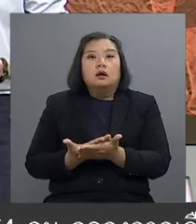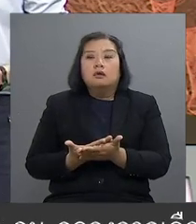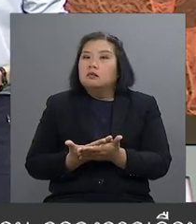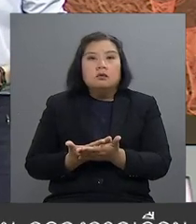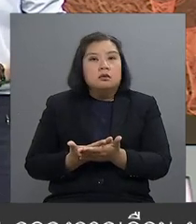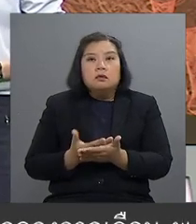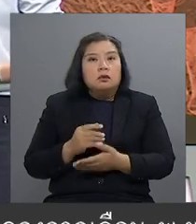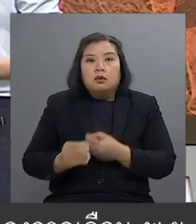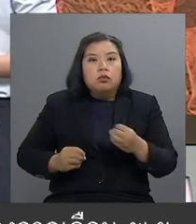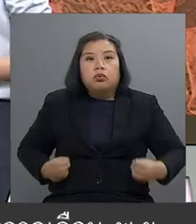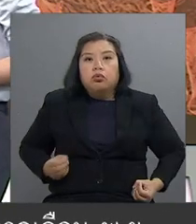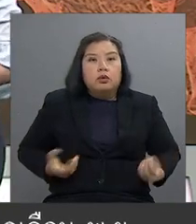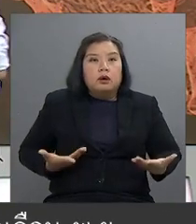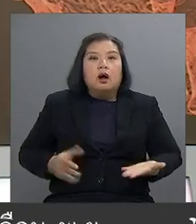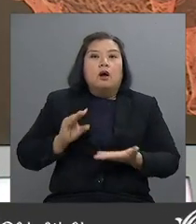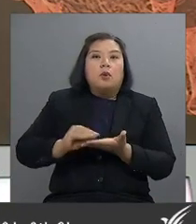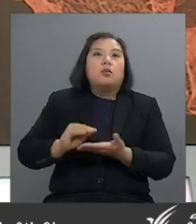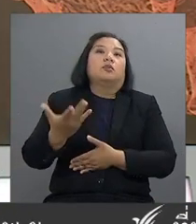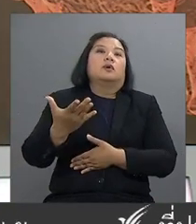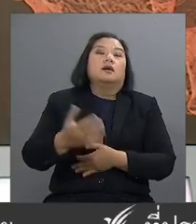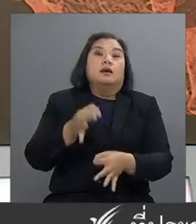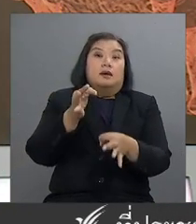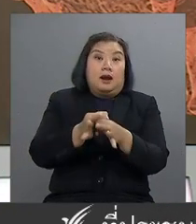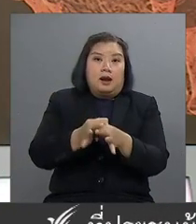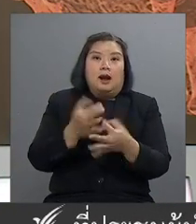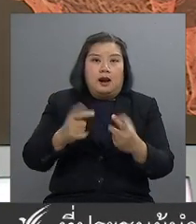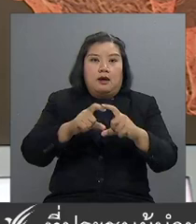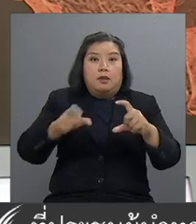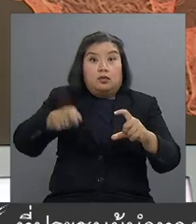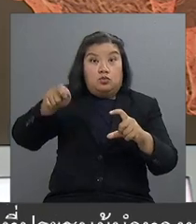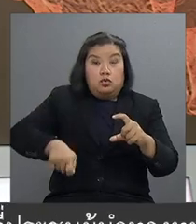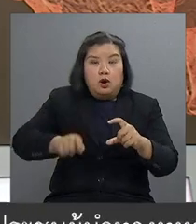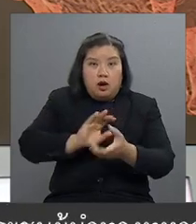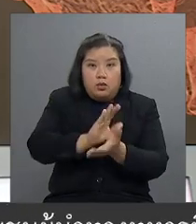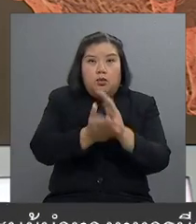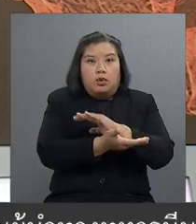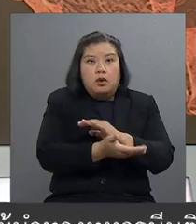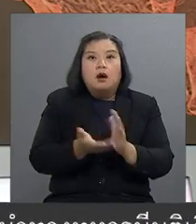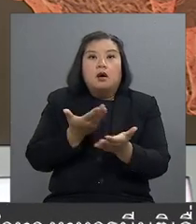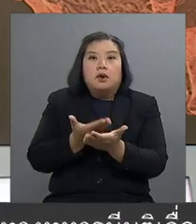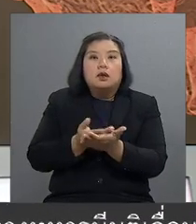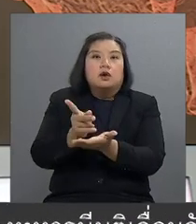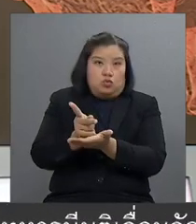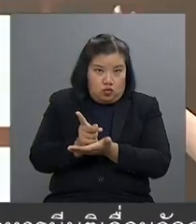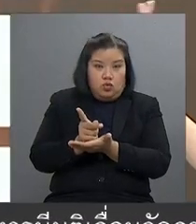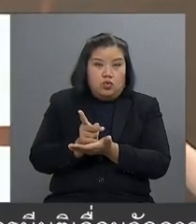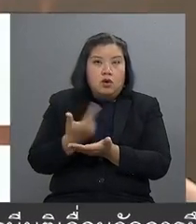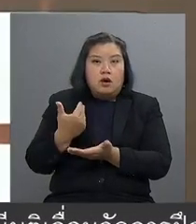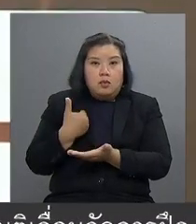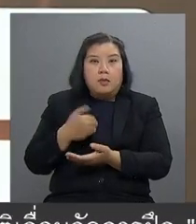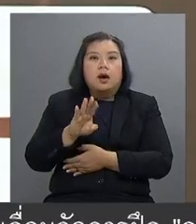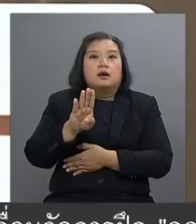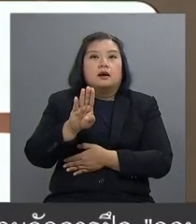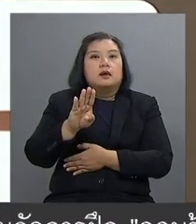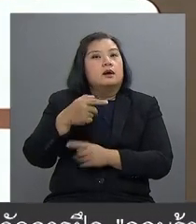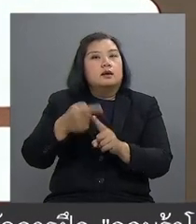ทางธนาคารก็สามารถการแปลงหนี้บัตรเครดิตเนี่ยให้กลายมาเป็นเงินกู้ได้นะคะ 48เดือนดอก